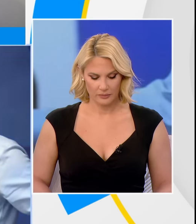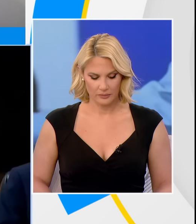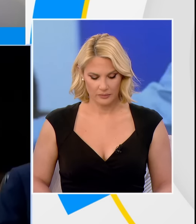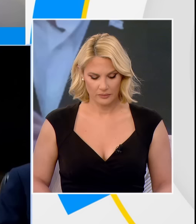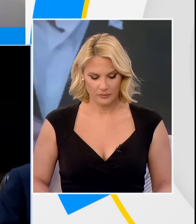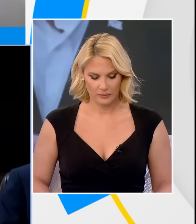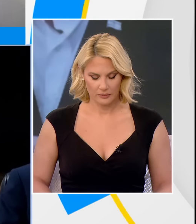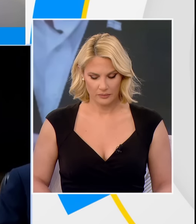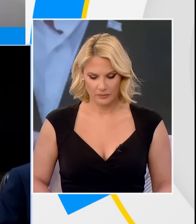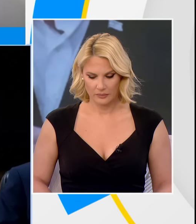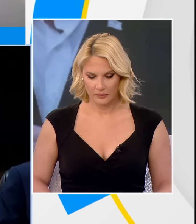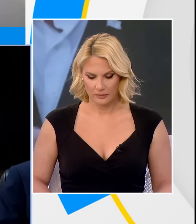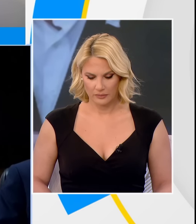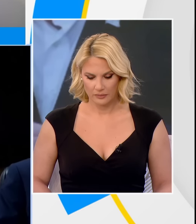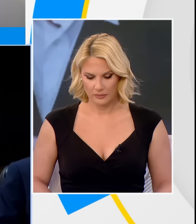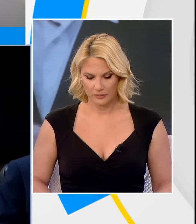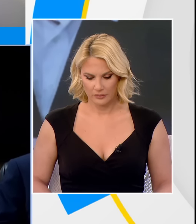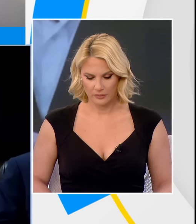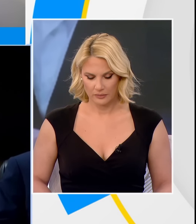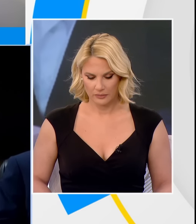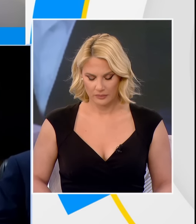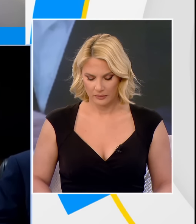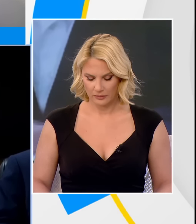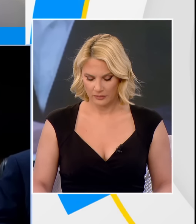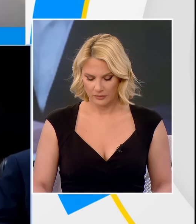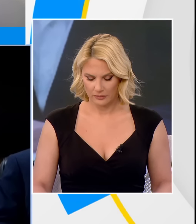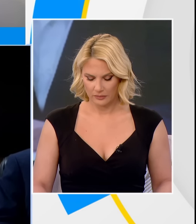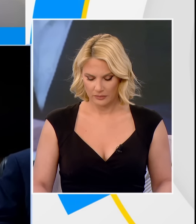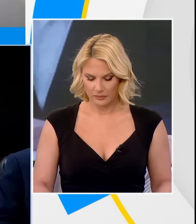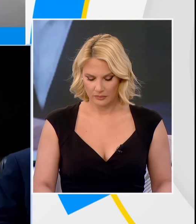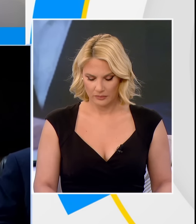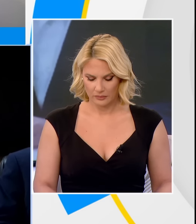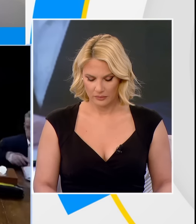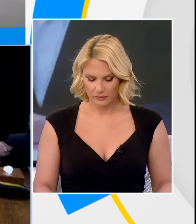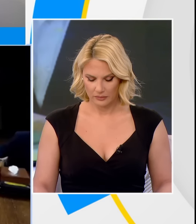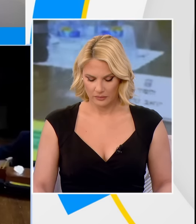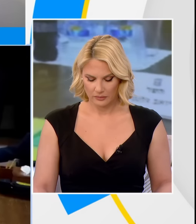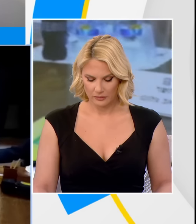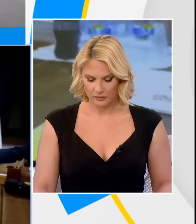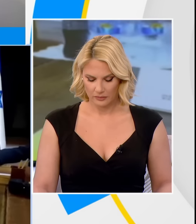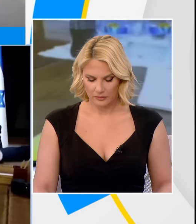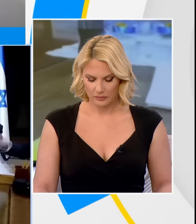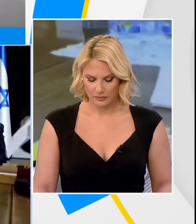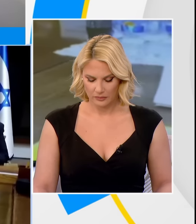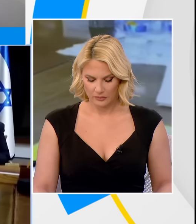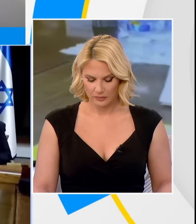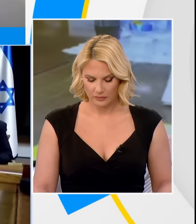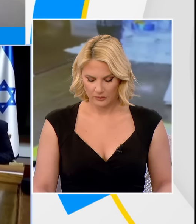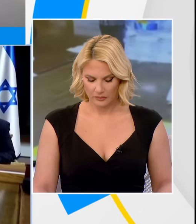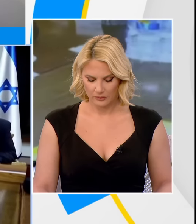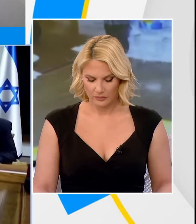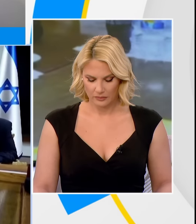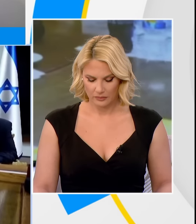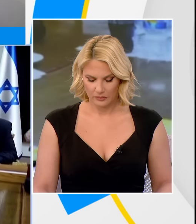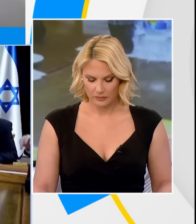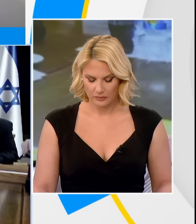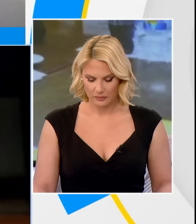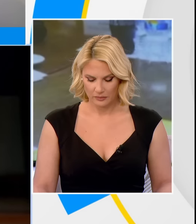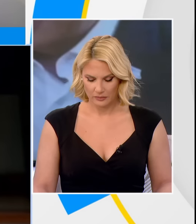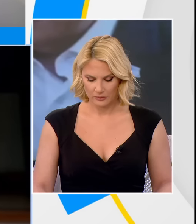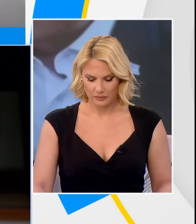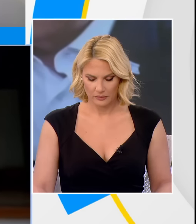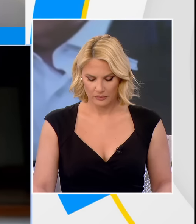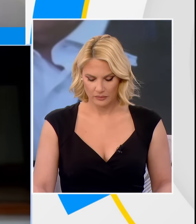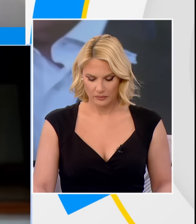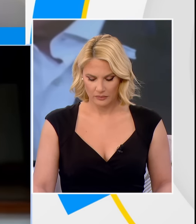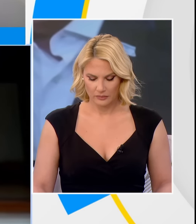Ισραήλ, στρατηγικούς, τους οποίους τον τελευταία χρόνια έχουμε αναπτύξει ιδιαίτερα στον ενεργειακό και διπλωματικό τομέα. Κακά